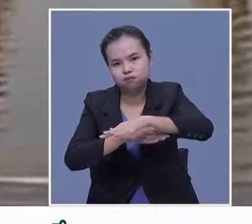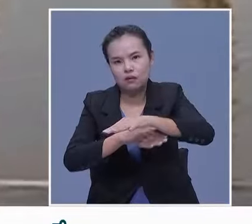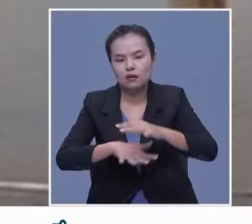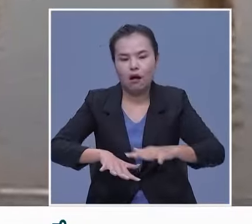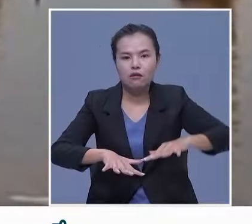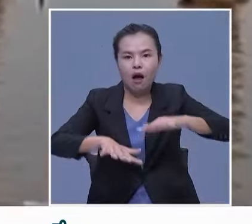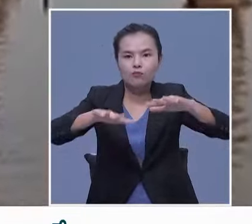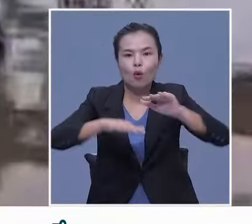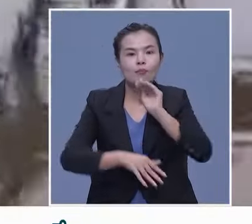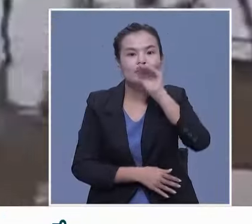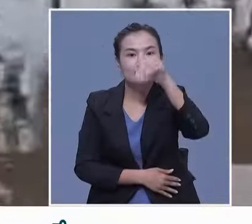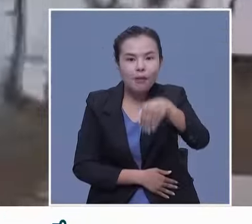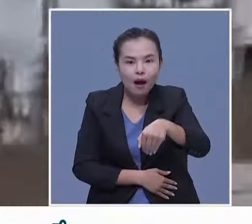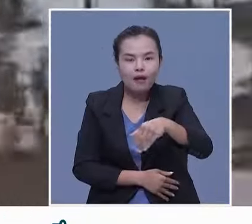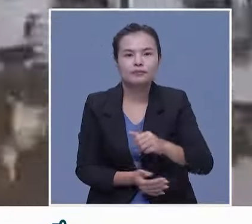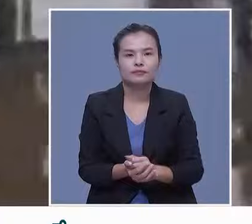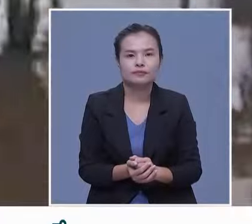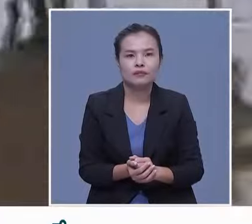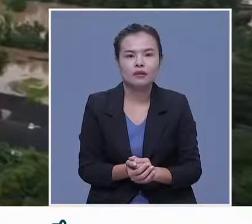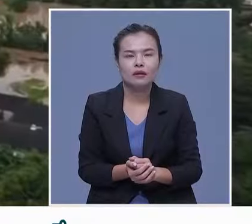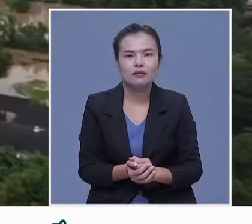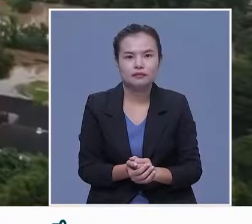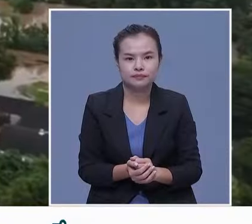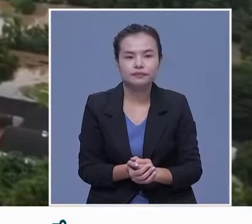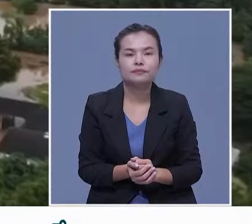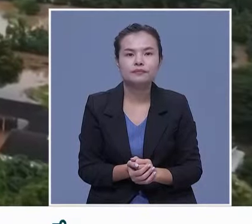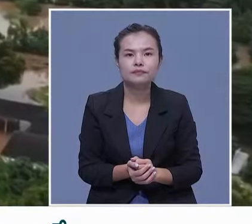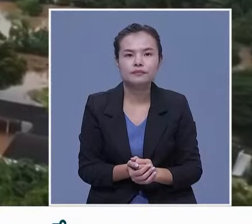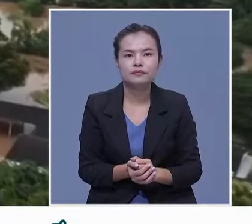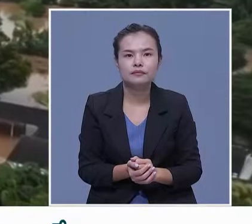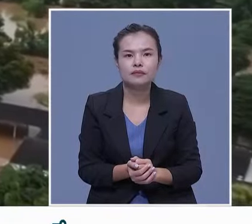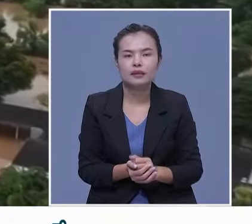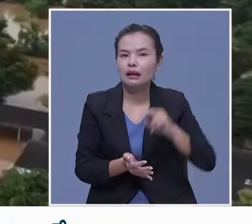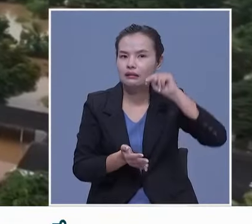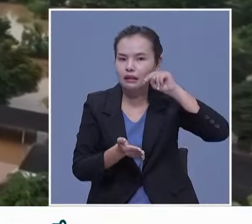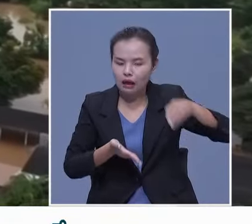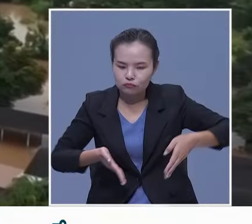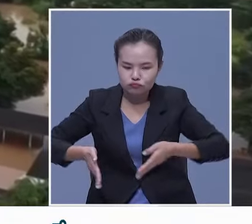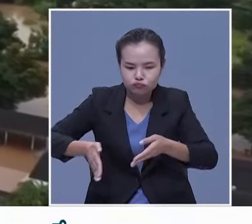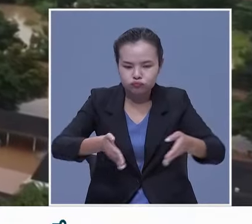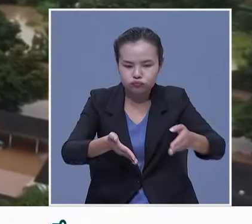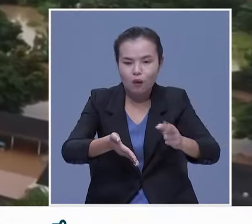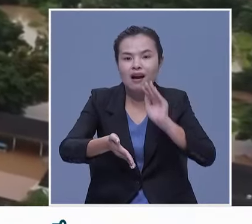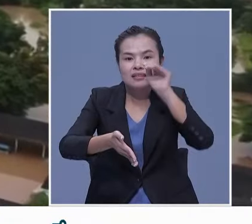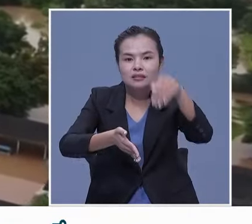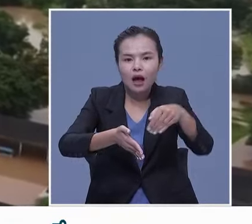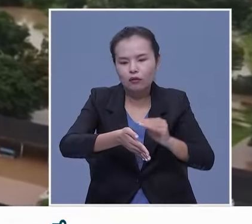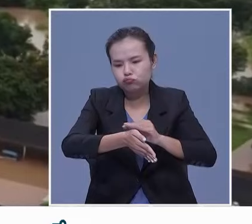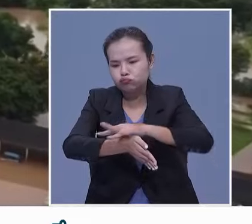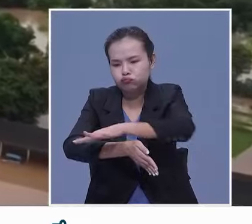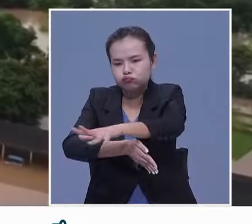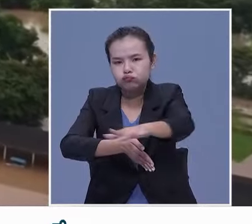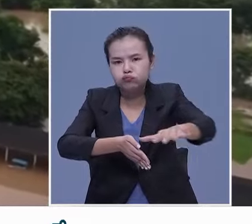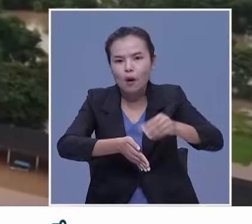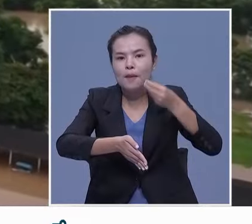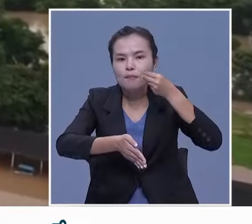น้ำท่วมในเขตเทศบาลเมืองดอกคำใต้น้ำจากลำน้ำร่องช้างเองก็ไหลบ่าเข้าท่วมบ้านเรือนของ